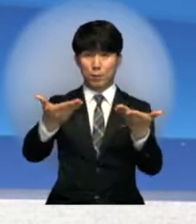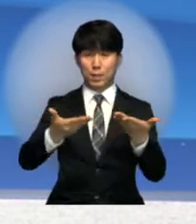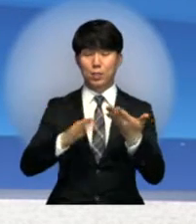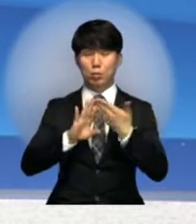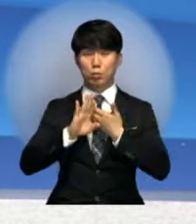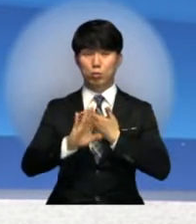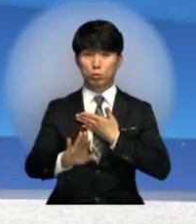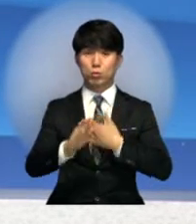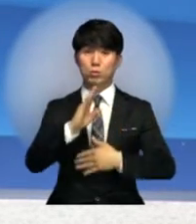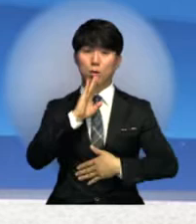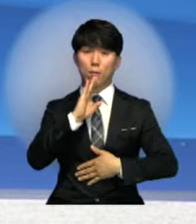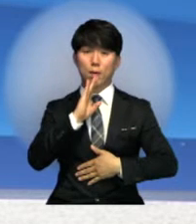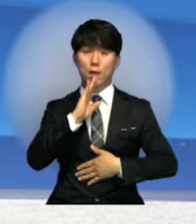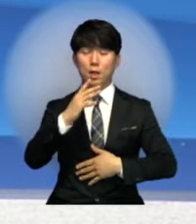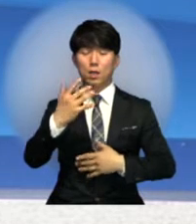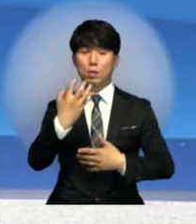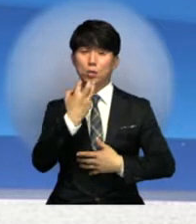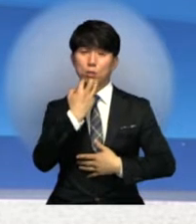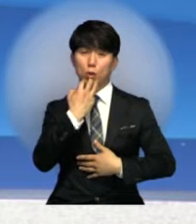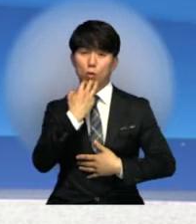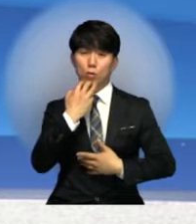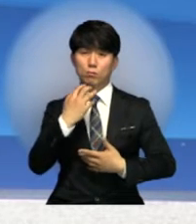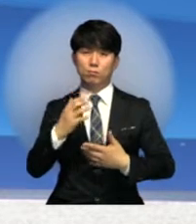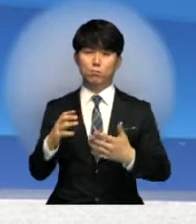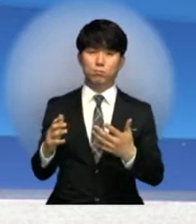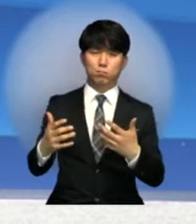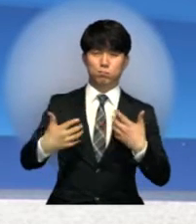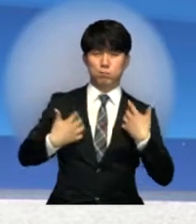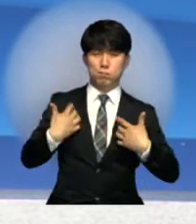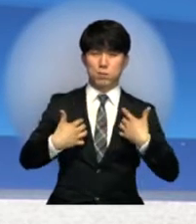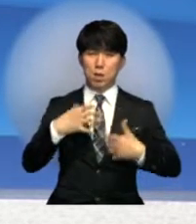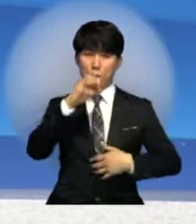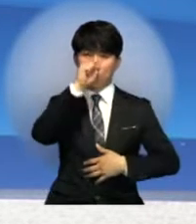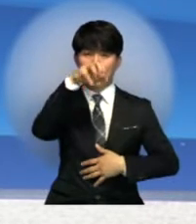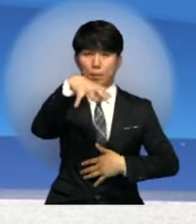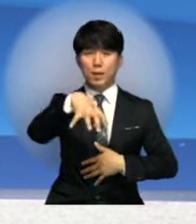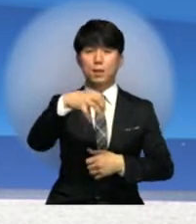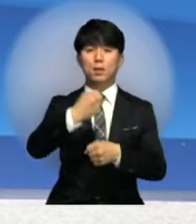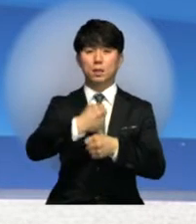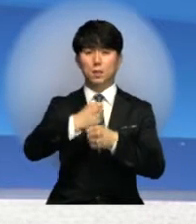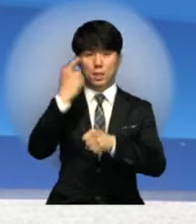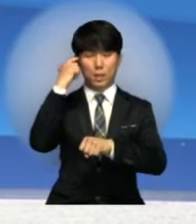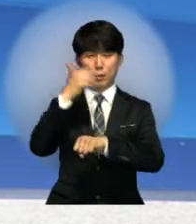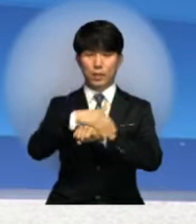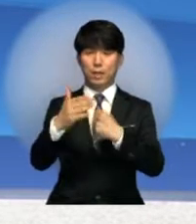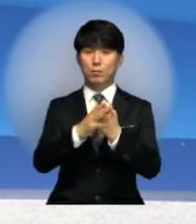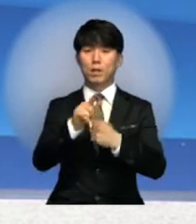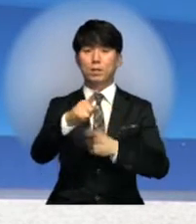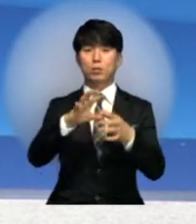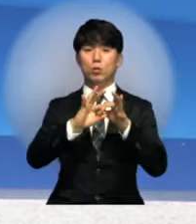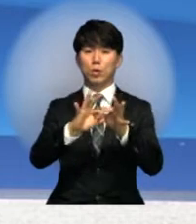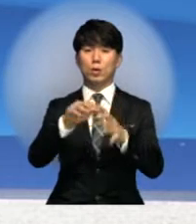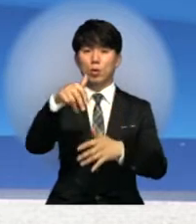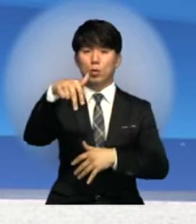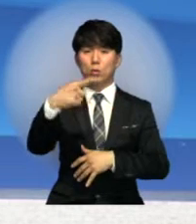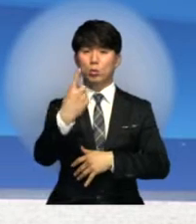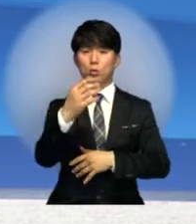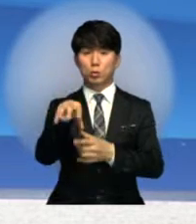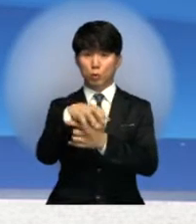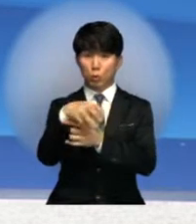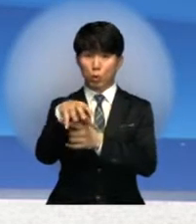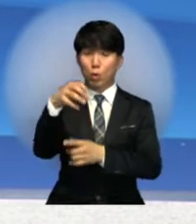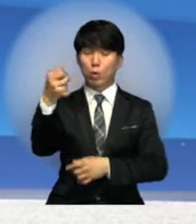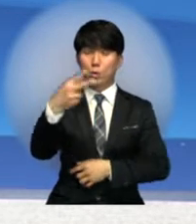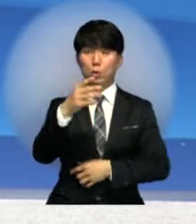정말 서울이 들썩거릴 수 있는 그런 구를 만드는 것이 필요하다. 그런 걸 통해서 우리는 종로와